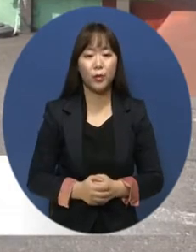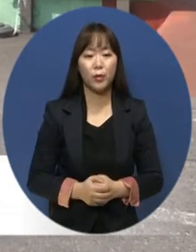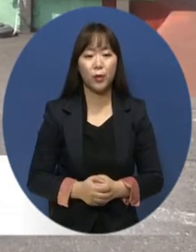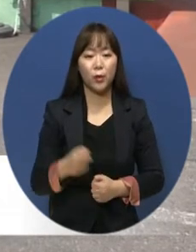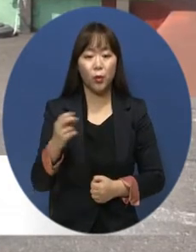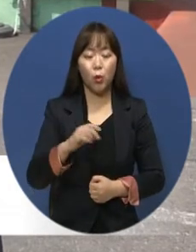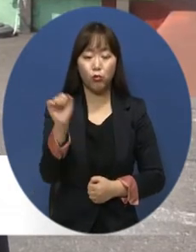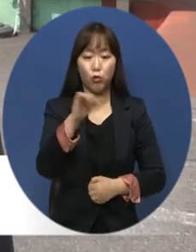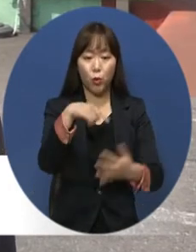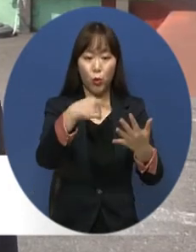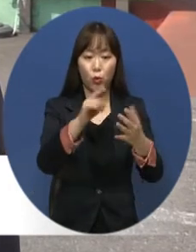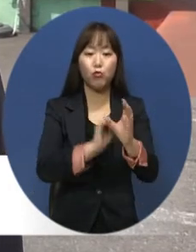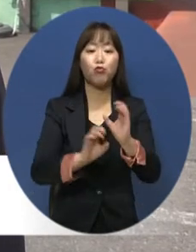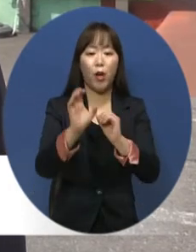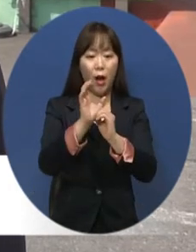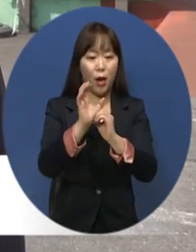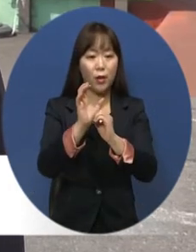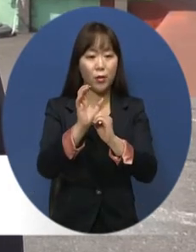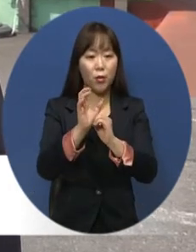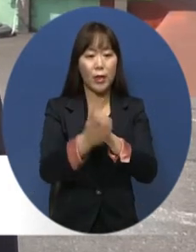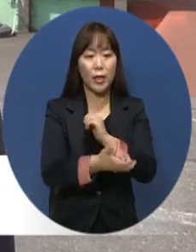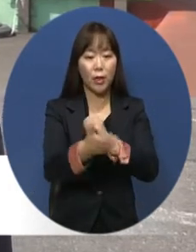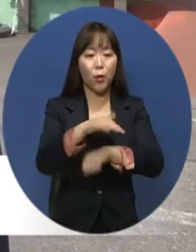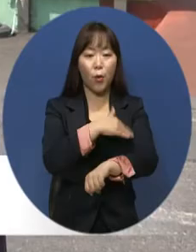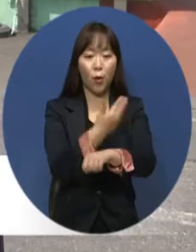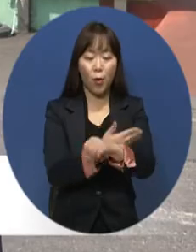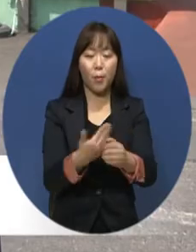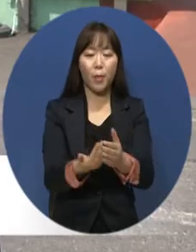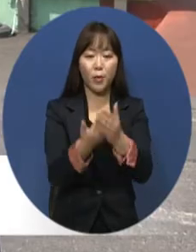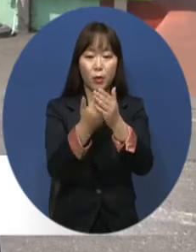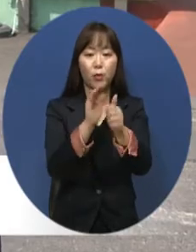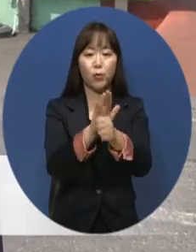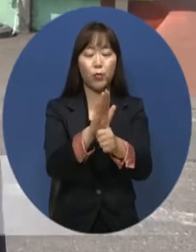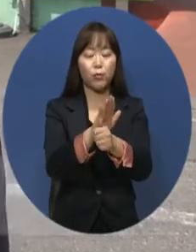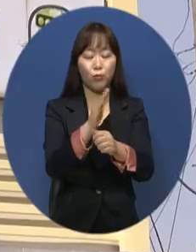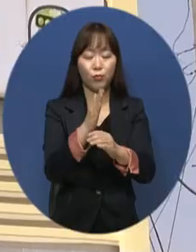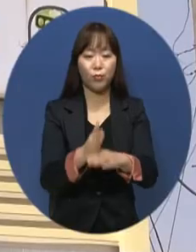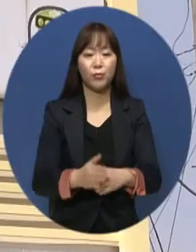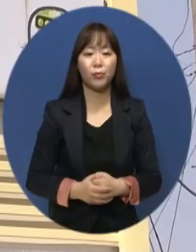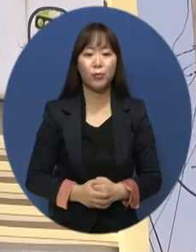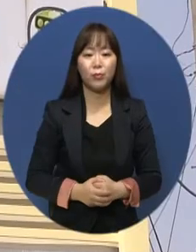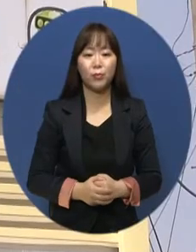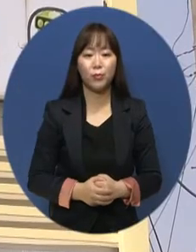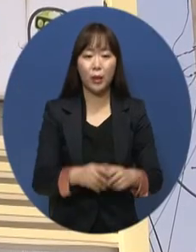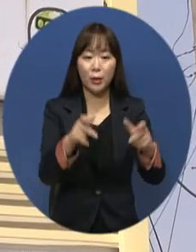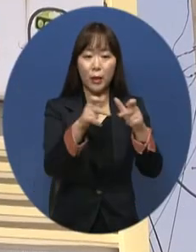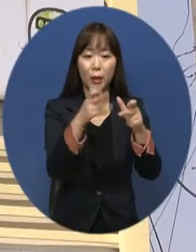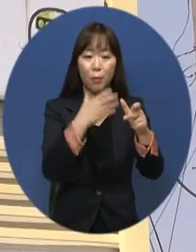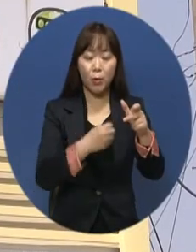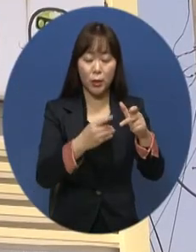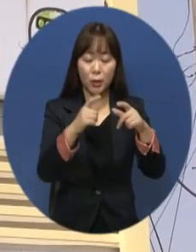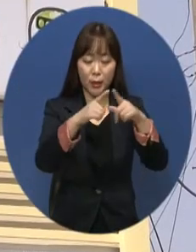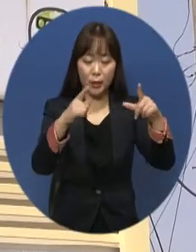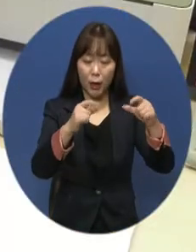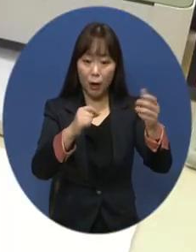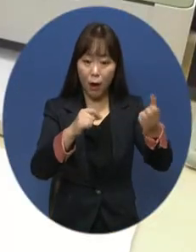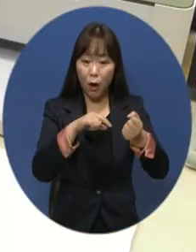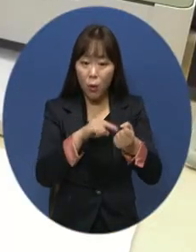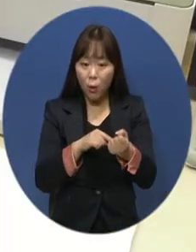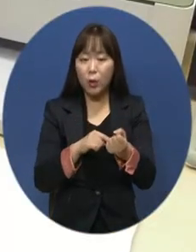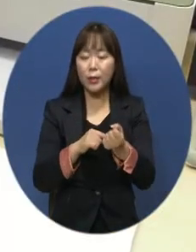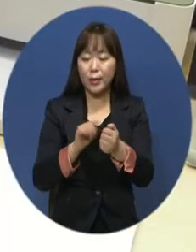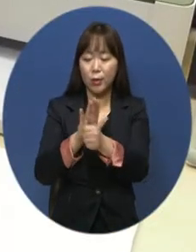그리고 운전 교육까지 추가로 이제 진행을 해서 이동권 향상에 기여를 하고 있습니다. 장애인 복지 카드를